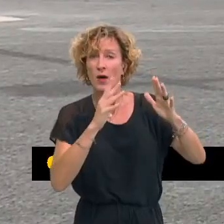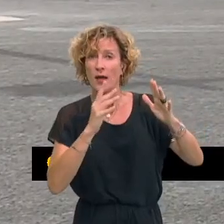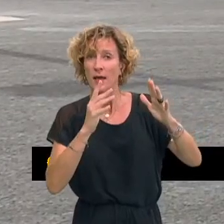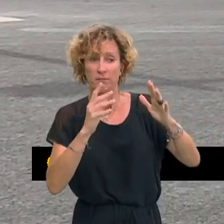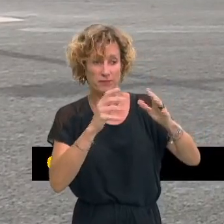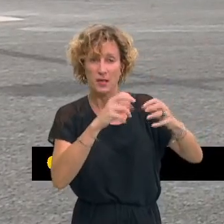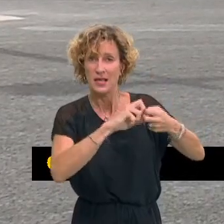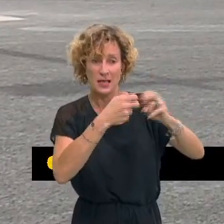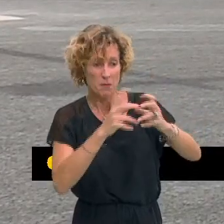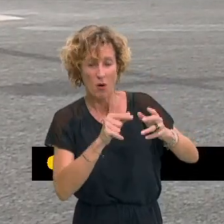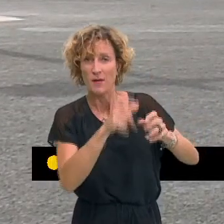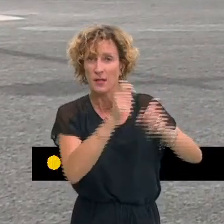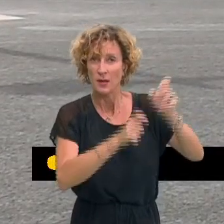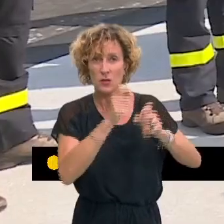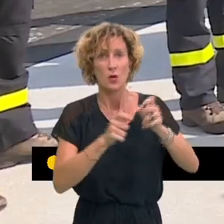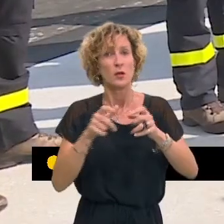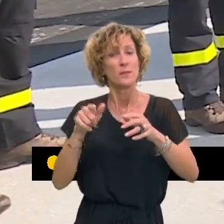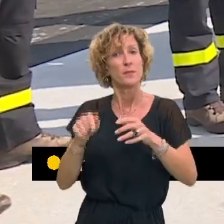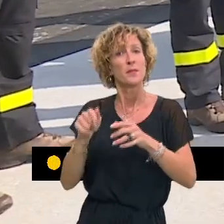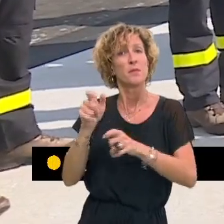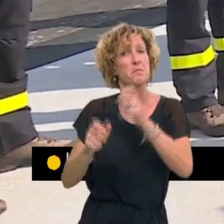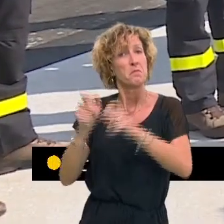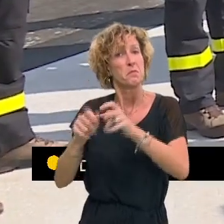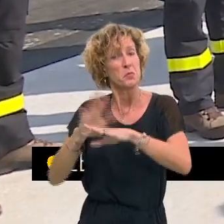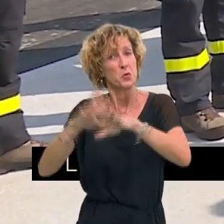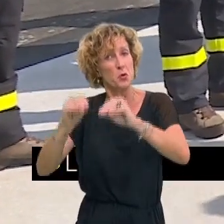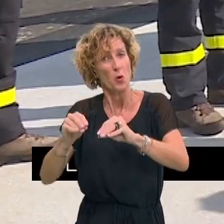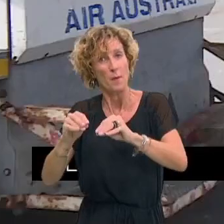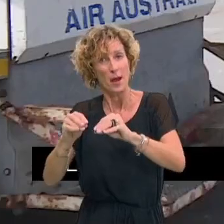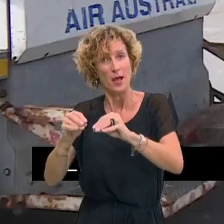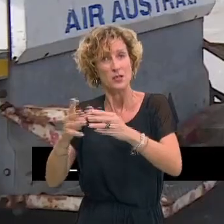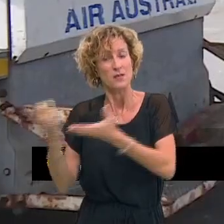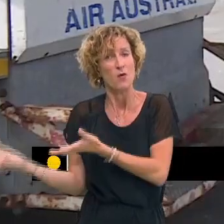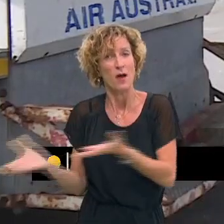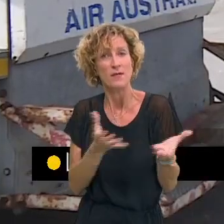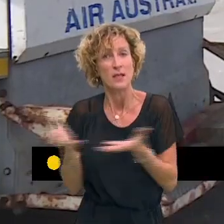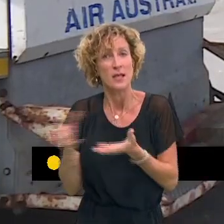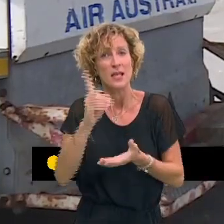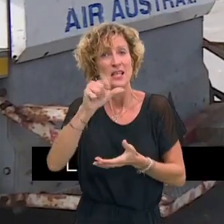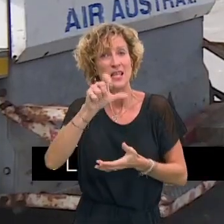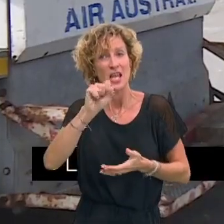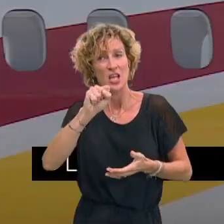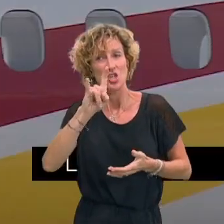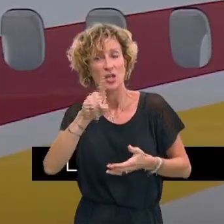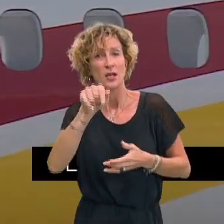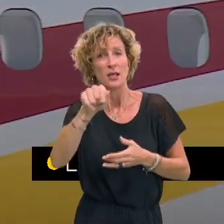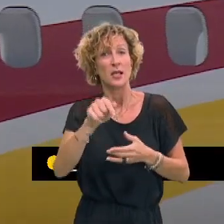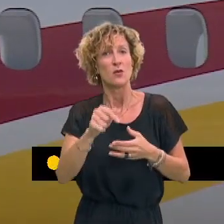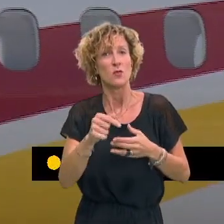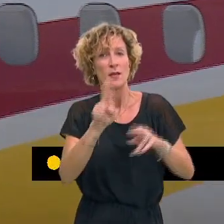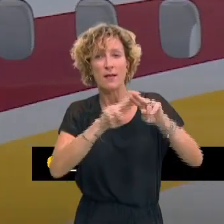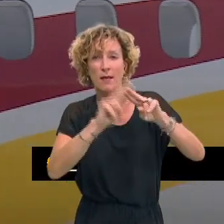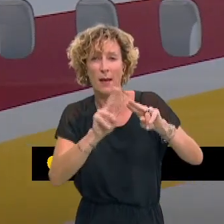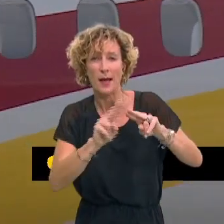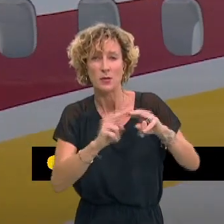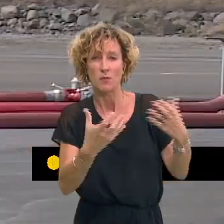4 sapeurs-pompiers assurent une permanence au pélicandrome de Pierrefonds. Ils sont chargés de ravitailler le Dash, un pélicandrome qui a fait peau neuve.